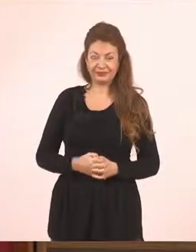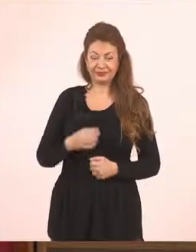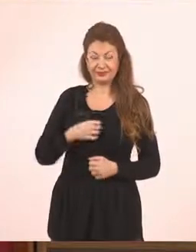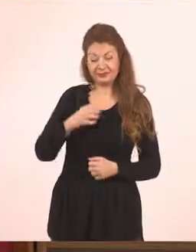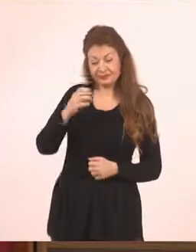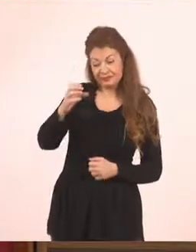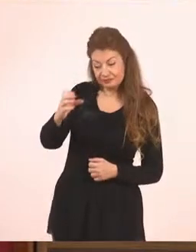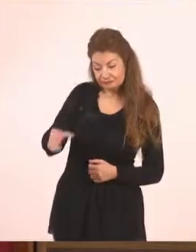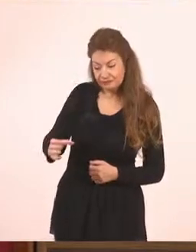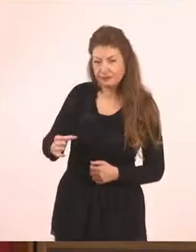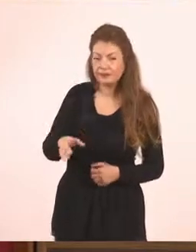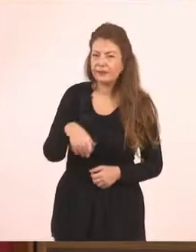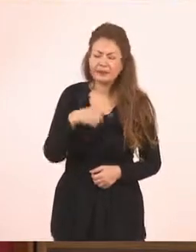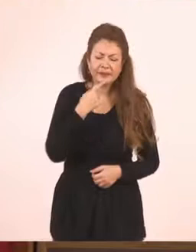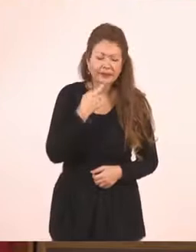Θα τα καταφέρουμε, λες.